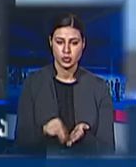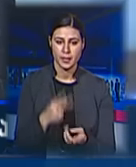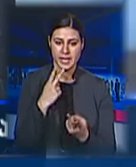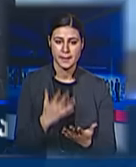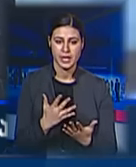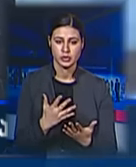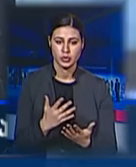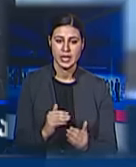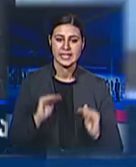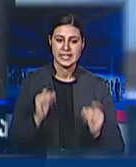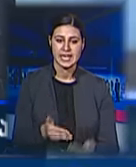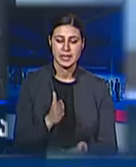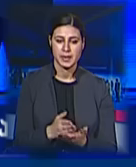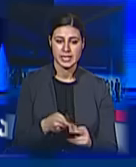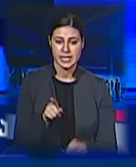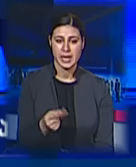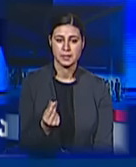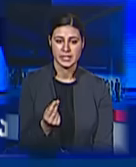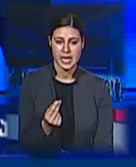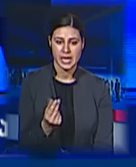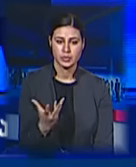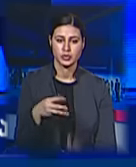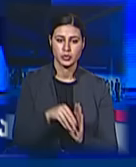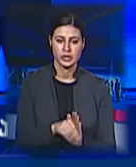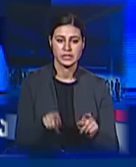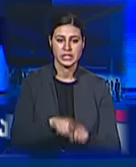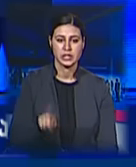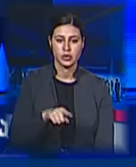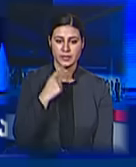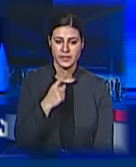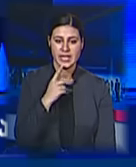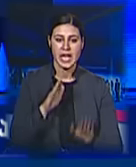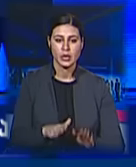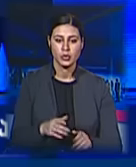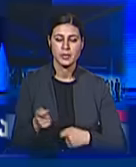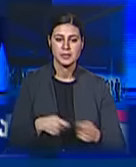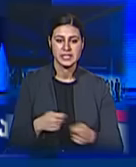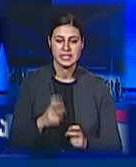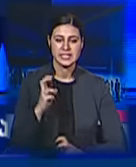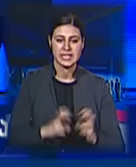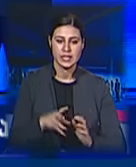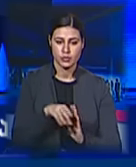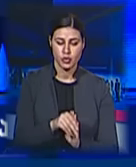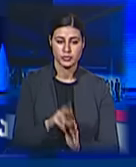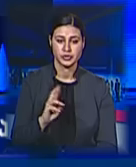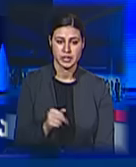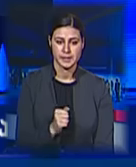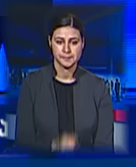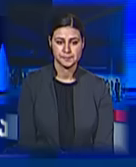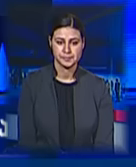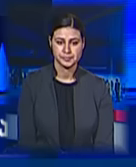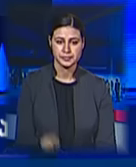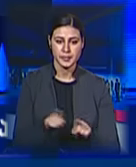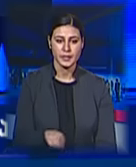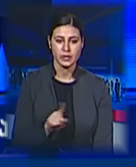ფაქტიურად. ნაკლებად ხდება აი ამ თანხების მოთავსება, ესე რომ ვთქვათ, ადგილობრივ ბიზნესებში, საწარმოებში და ესე